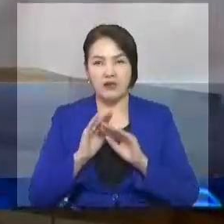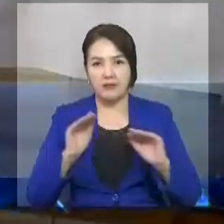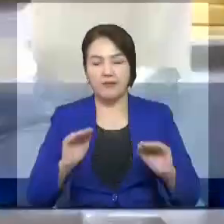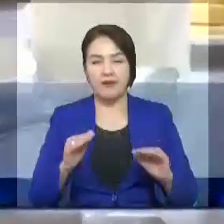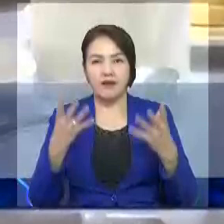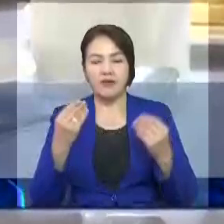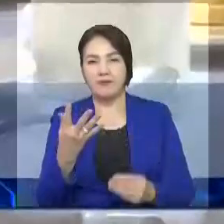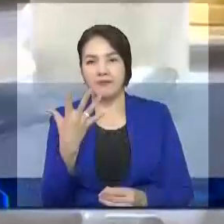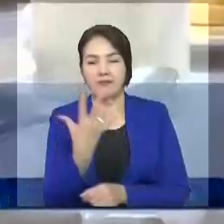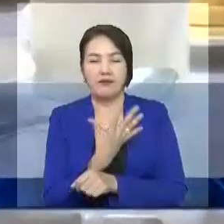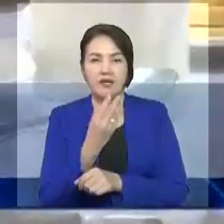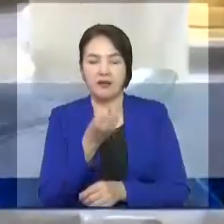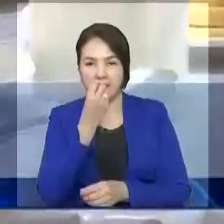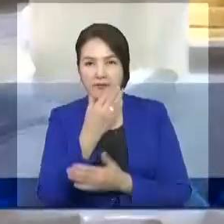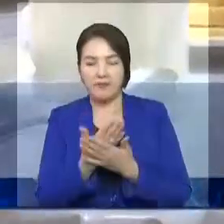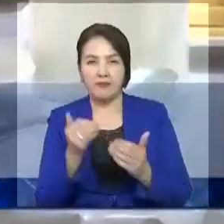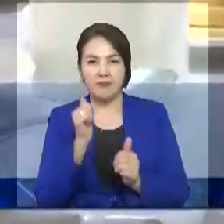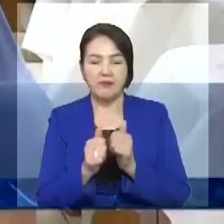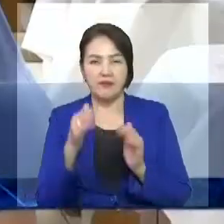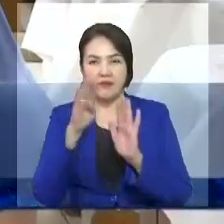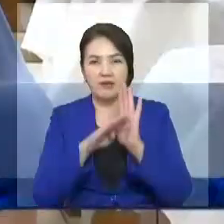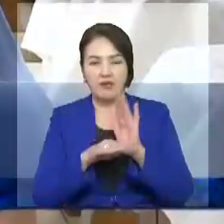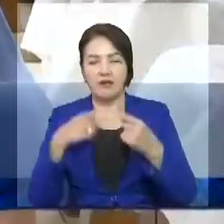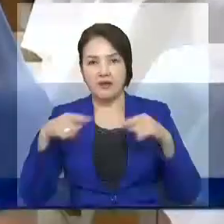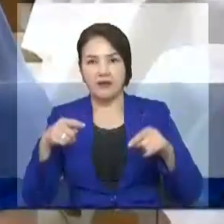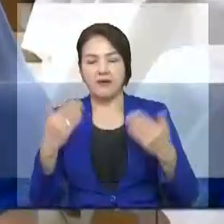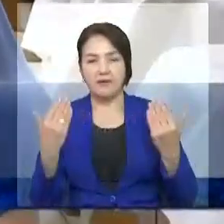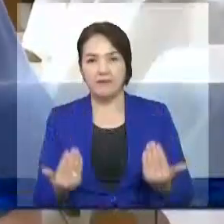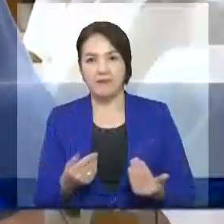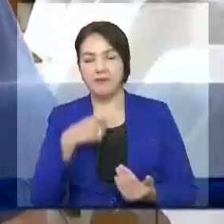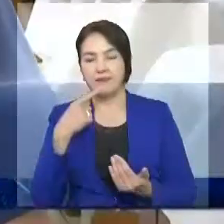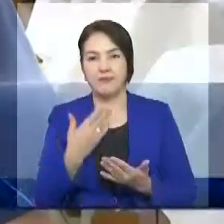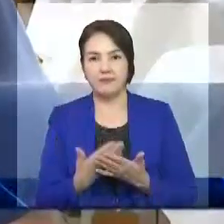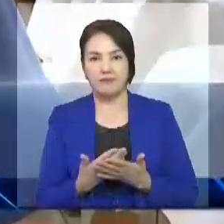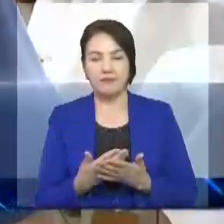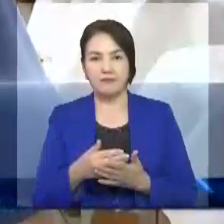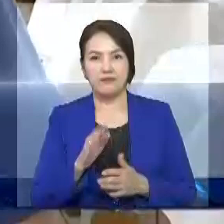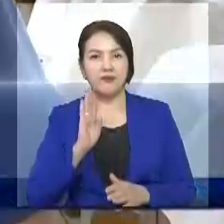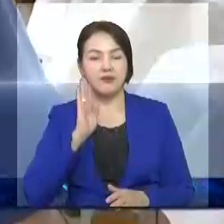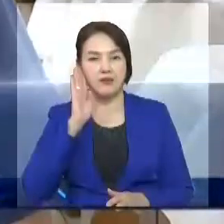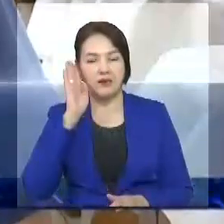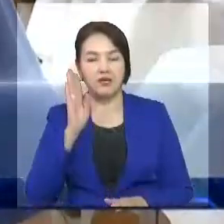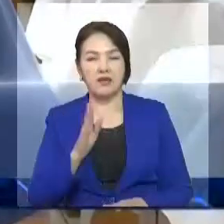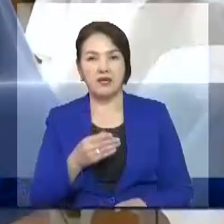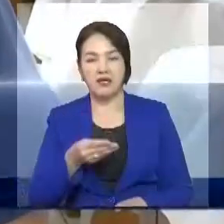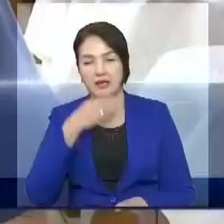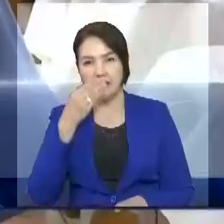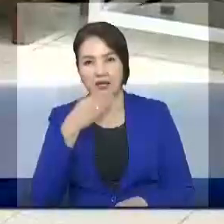5 мезгіл тамақтанады. Әр күннің мәзірі әртүрлі. Бүгінгі мәзірді айтып кетейін. Ертеңгі